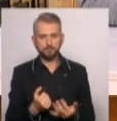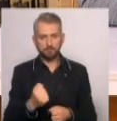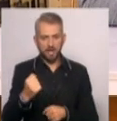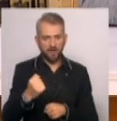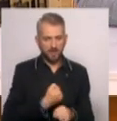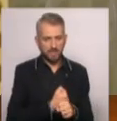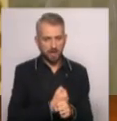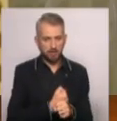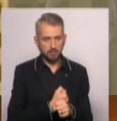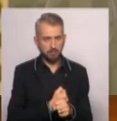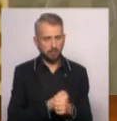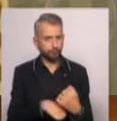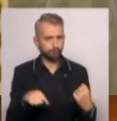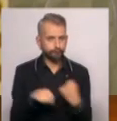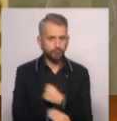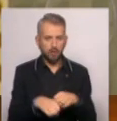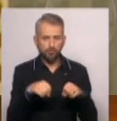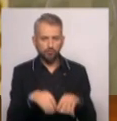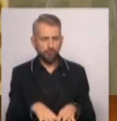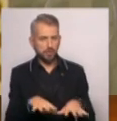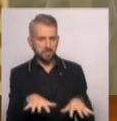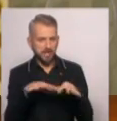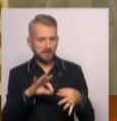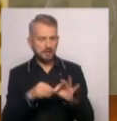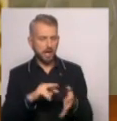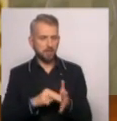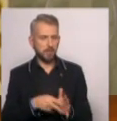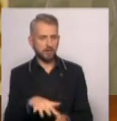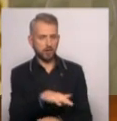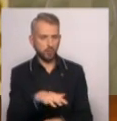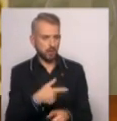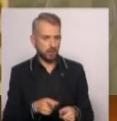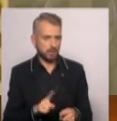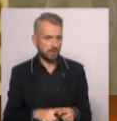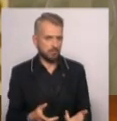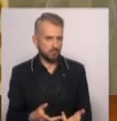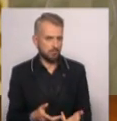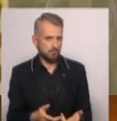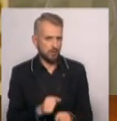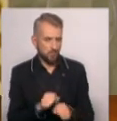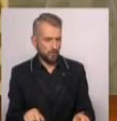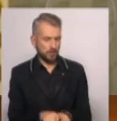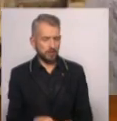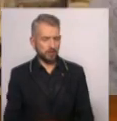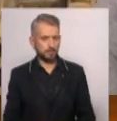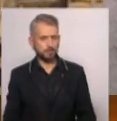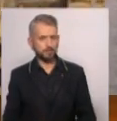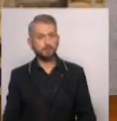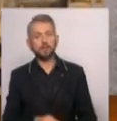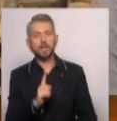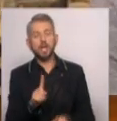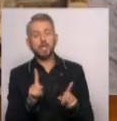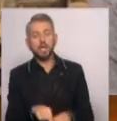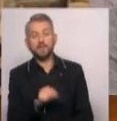нав'язати і протягнути рішенням сесії детальні плани території. Це ну, неподобство. От. Але навіть